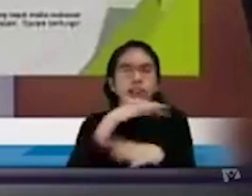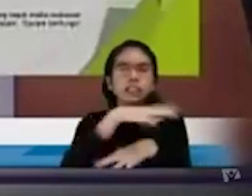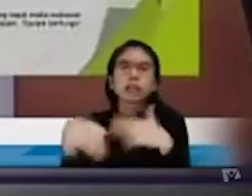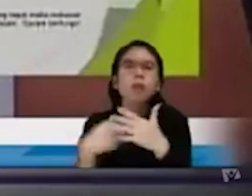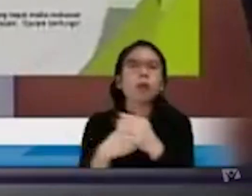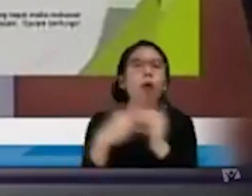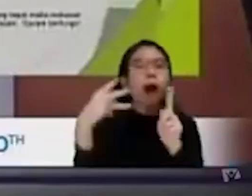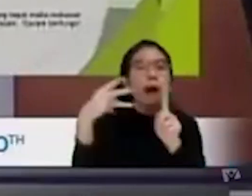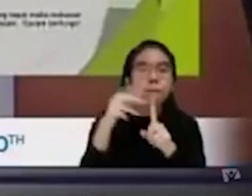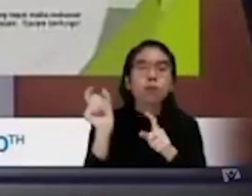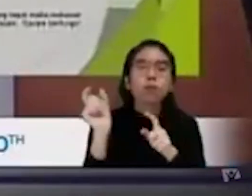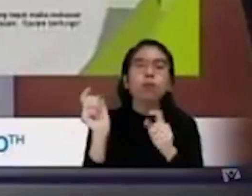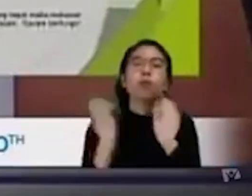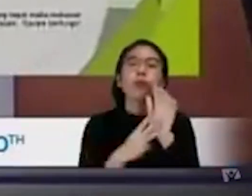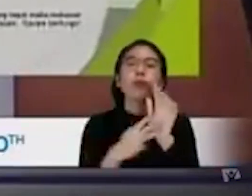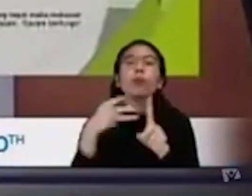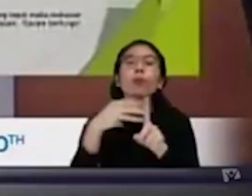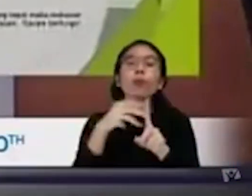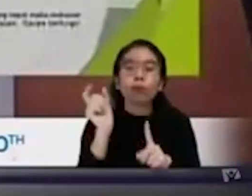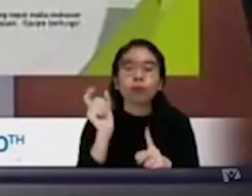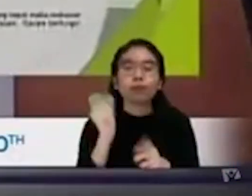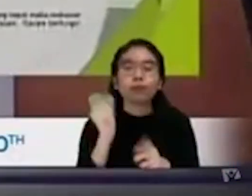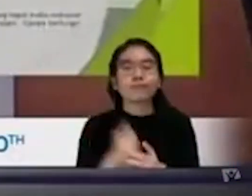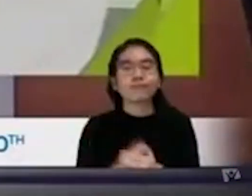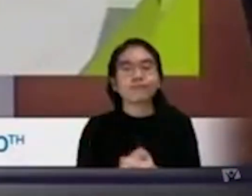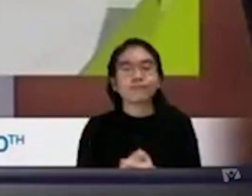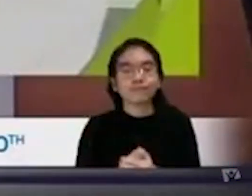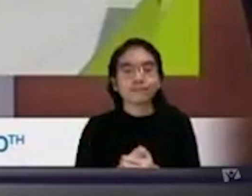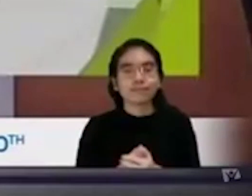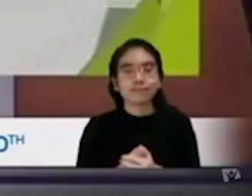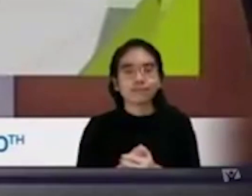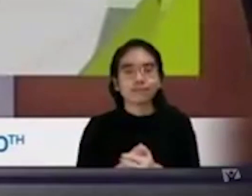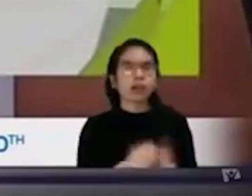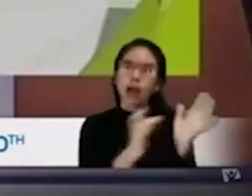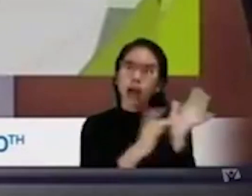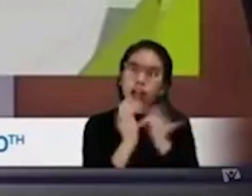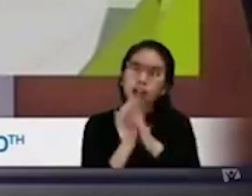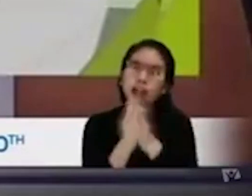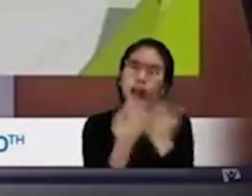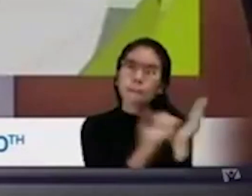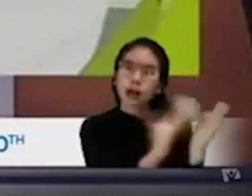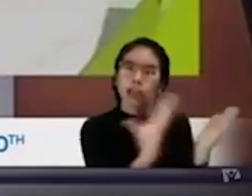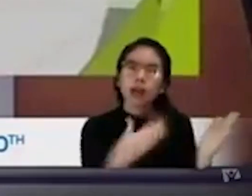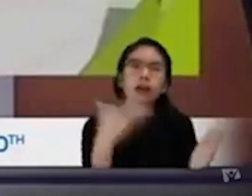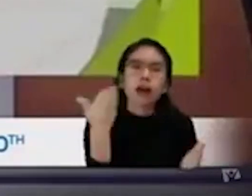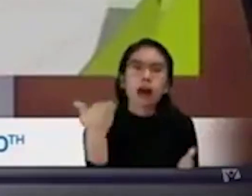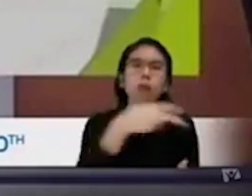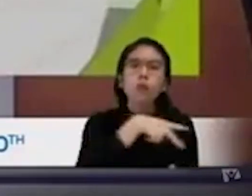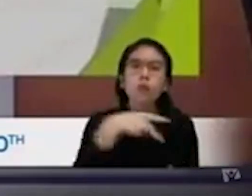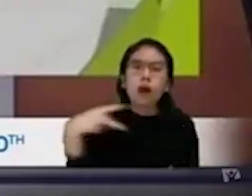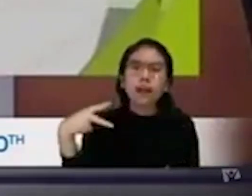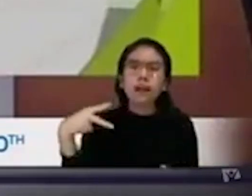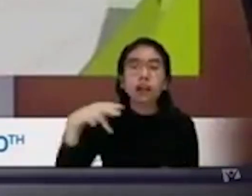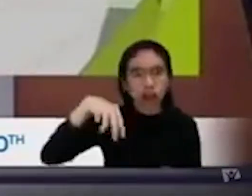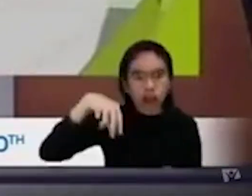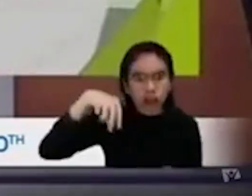Yang ketiga, kandungan nutrisi ada di dalam garam. Kandungan nutrisi penting.